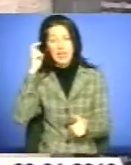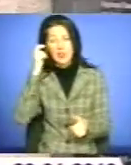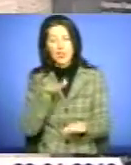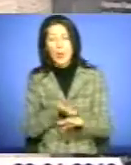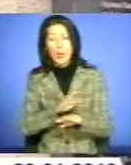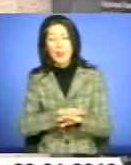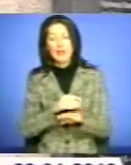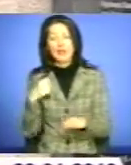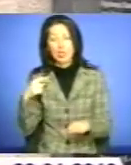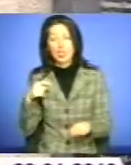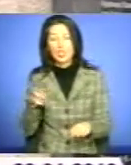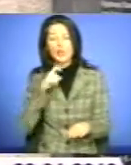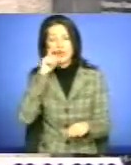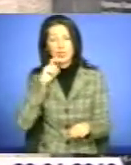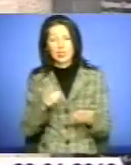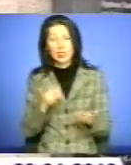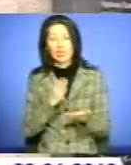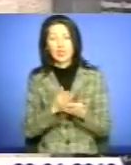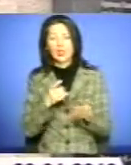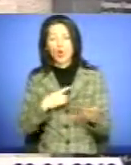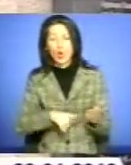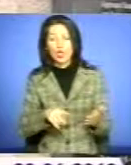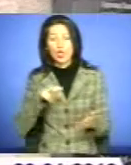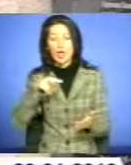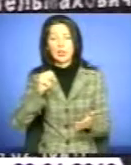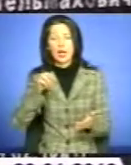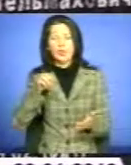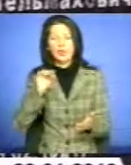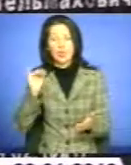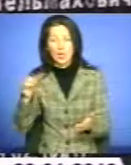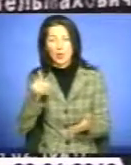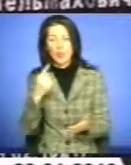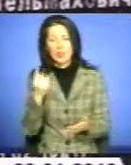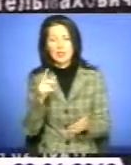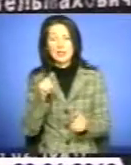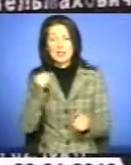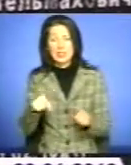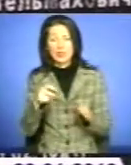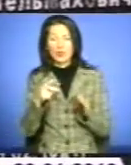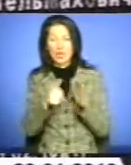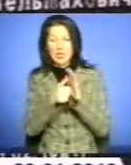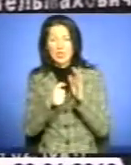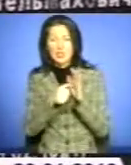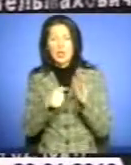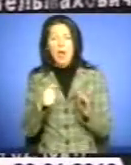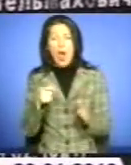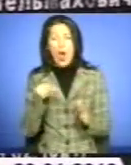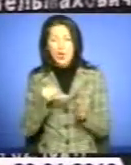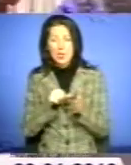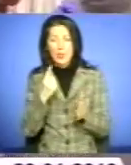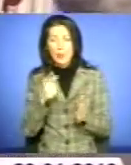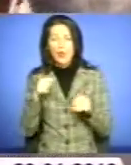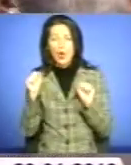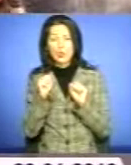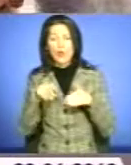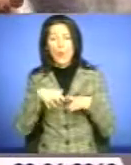та Вінниччини. Навіть є уродженець Латвії Іван Мельдер. Він був одним з 1365 учасників першого зимового походу і